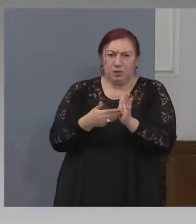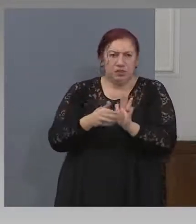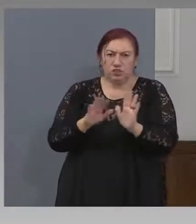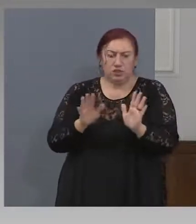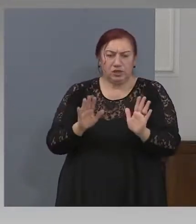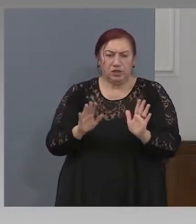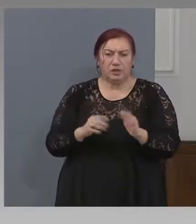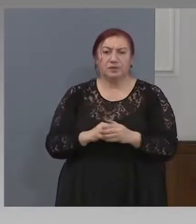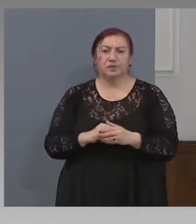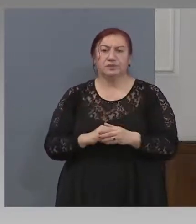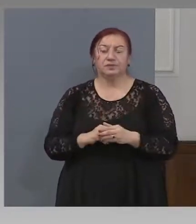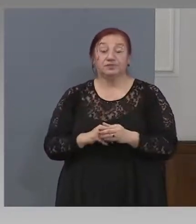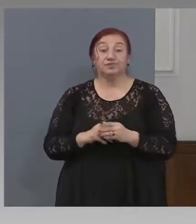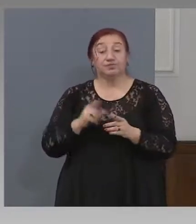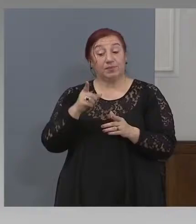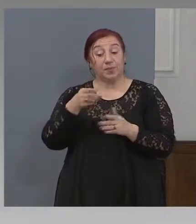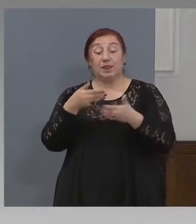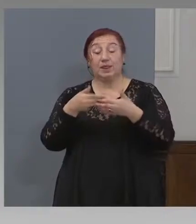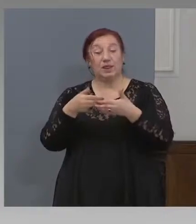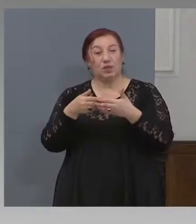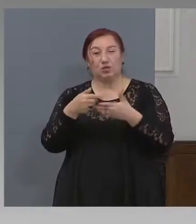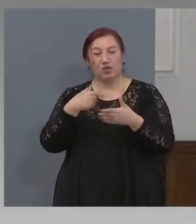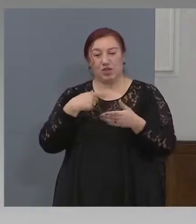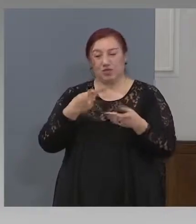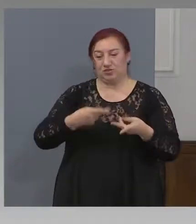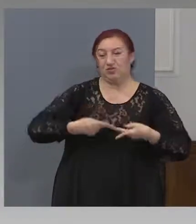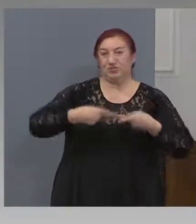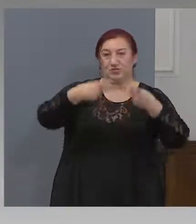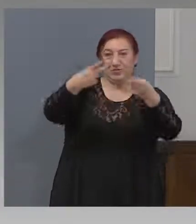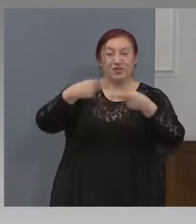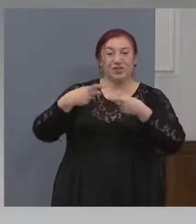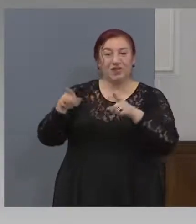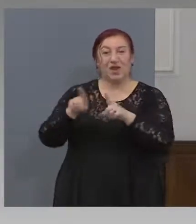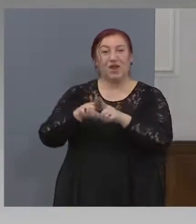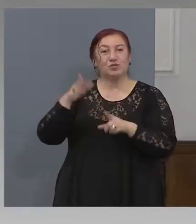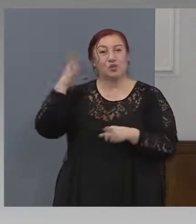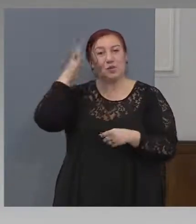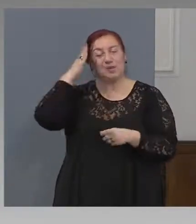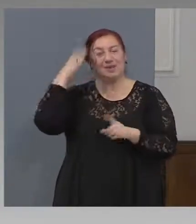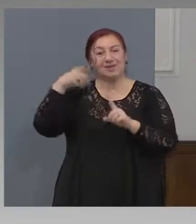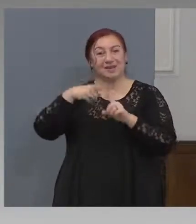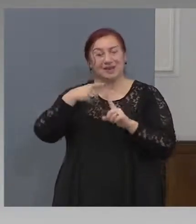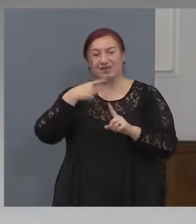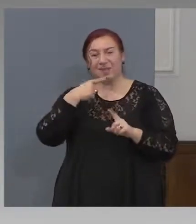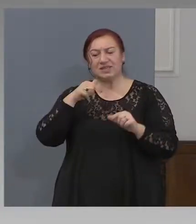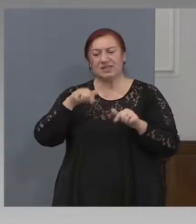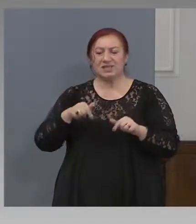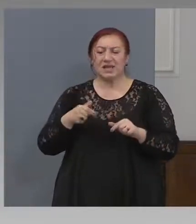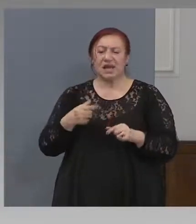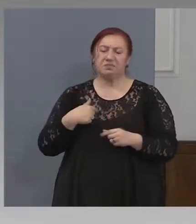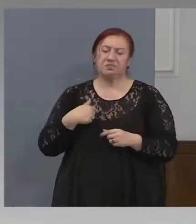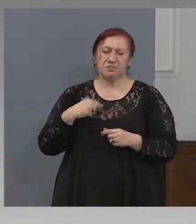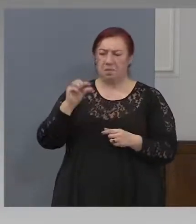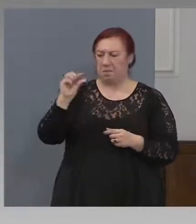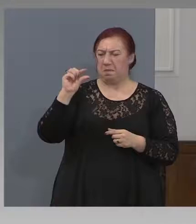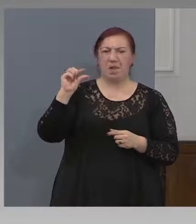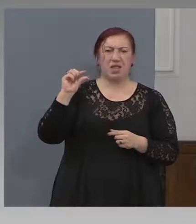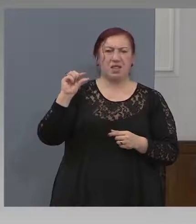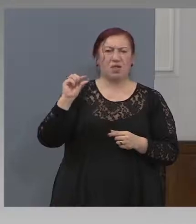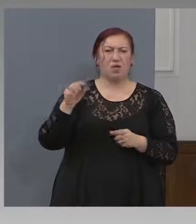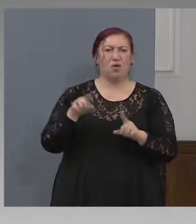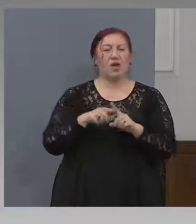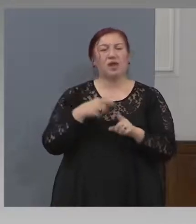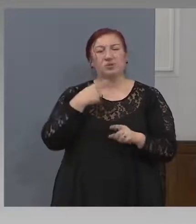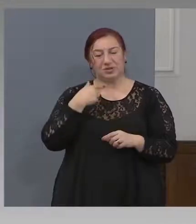най-различна. По отношение на нашия износ, както министър Танева каза, за сега са много минимални, тъй като, както ви казах,